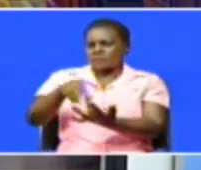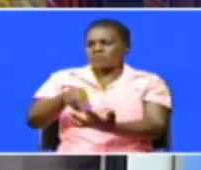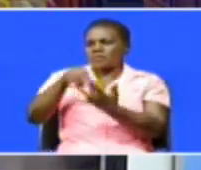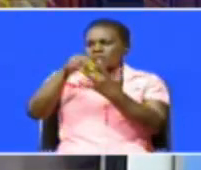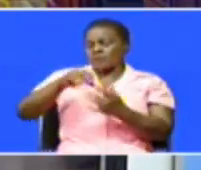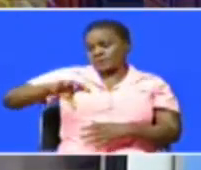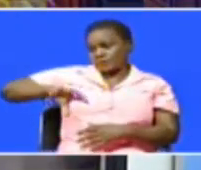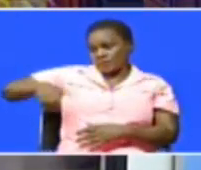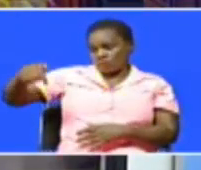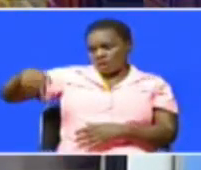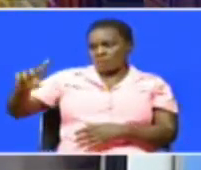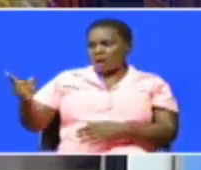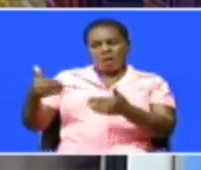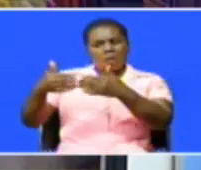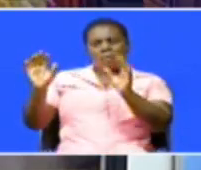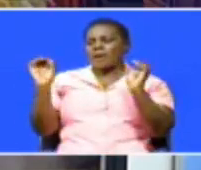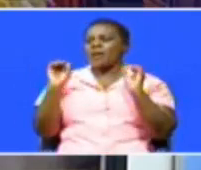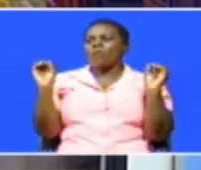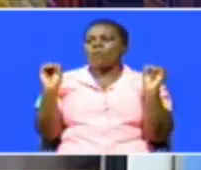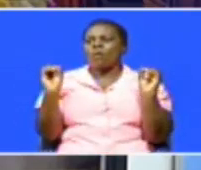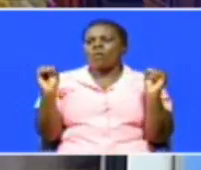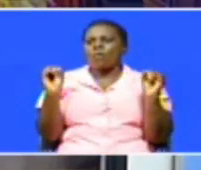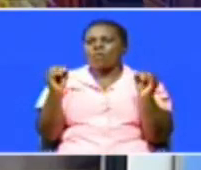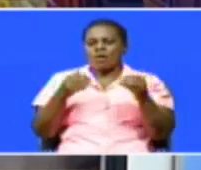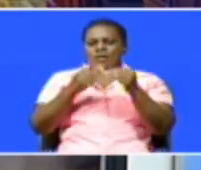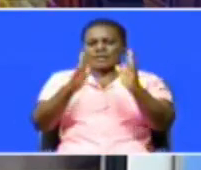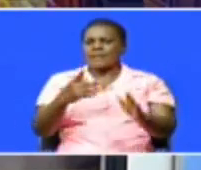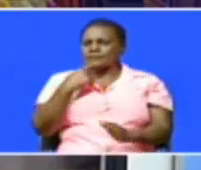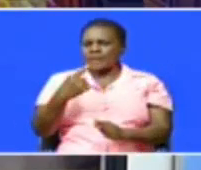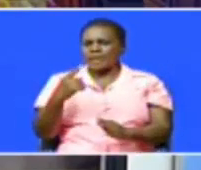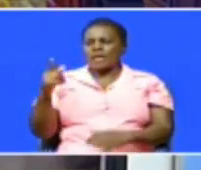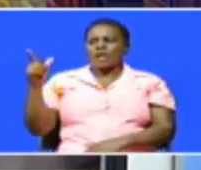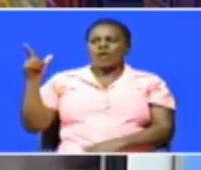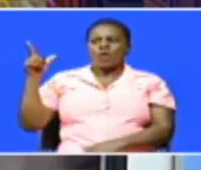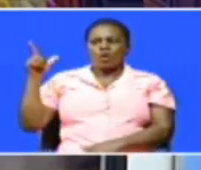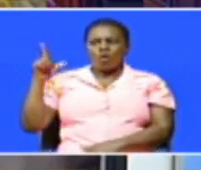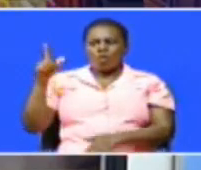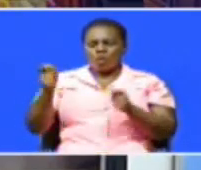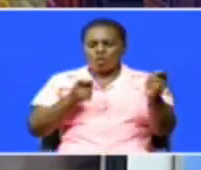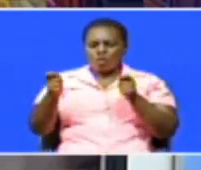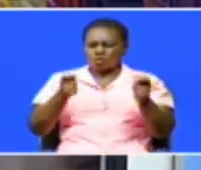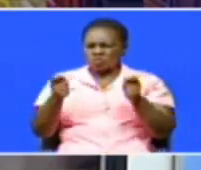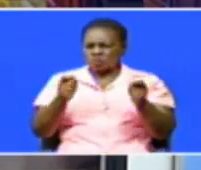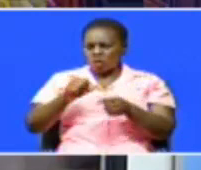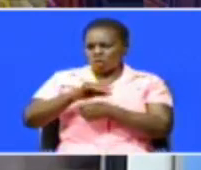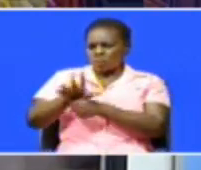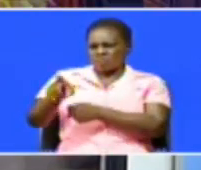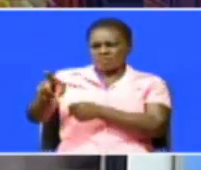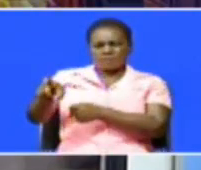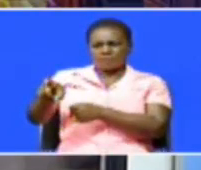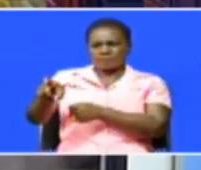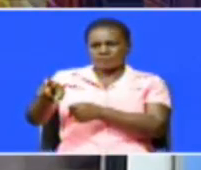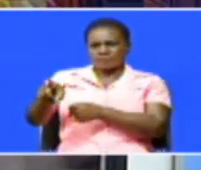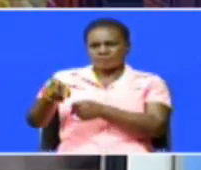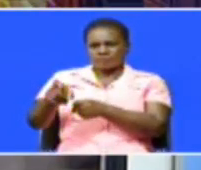yaliyo katika mji wa Nairobi hayakufungua milango yake. Viongozi wakisema sheria zilizowekwa kudhibiti kuenea kwa COVID-19